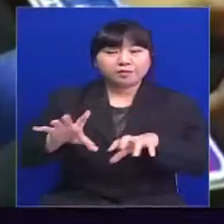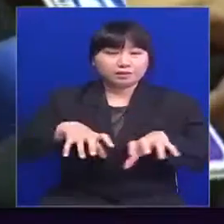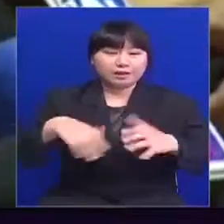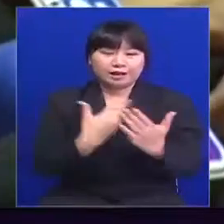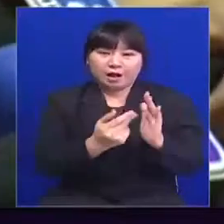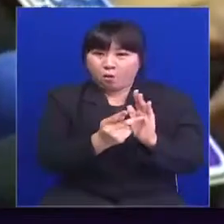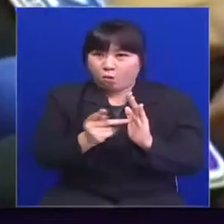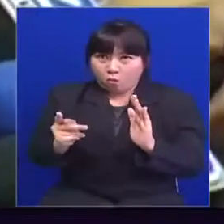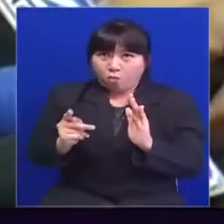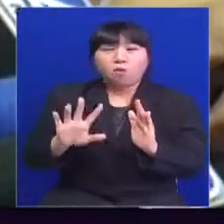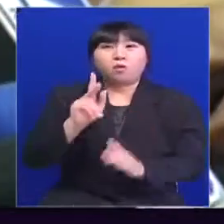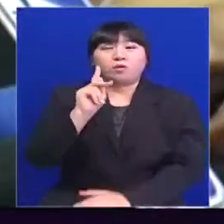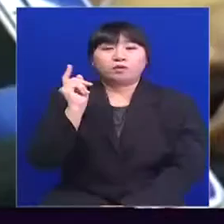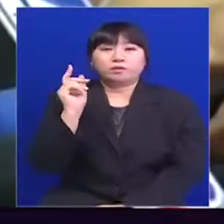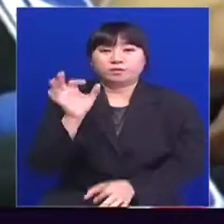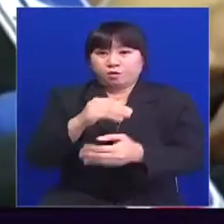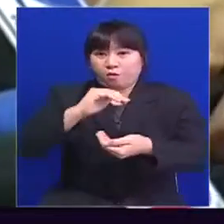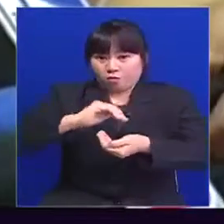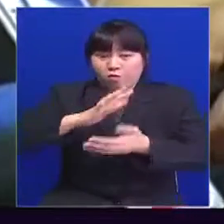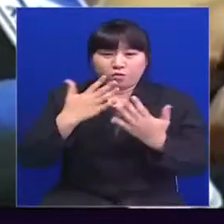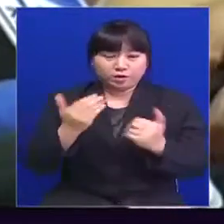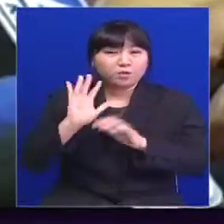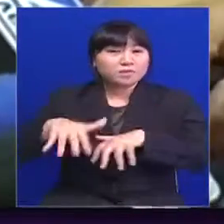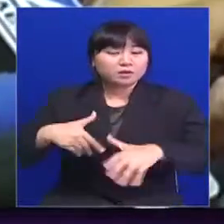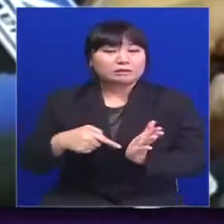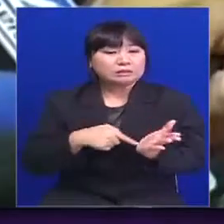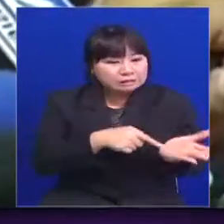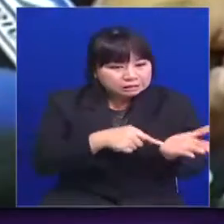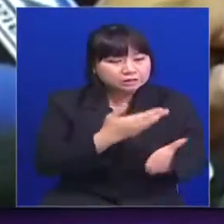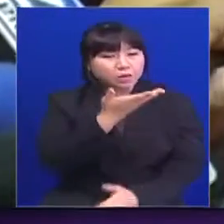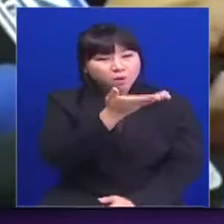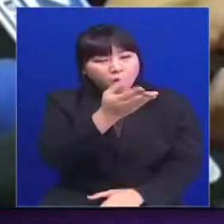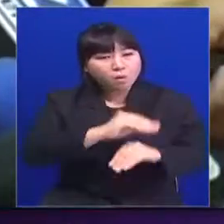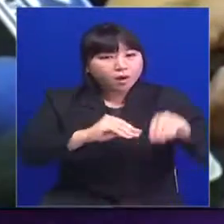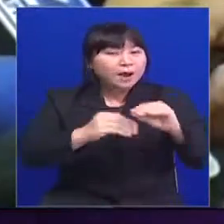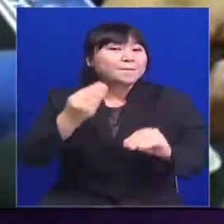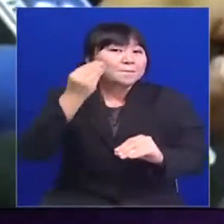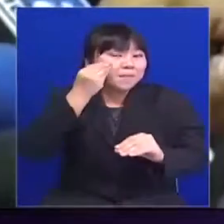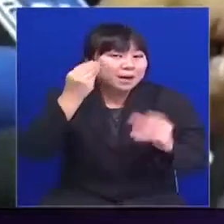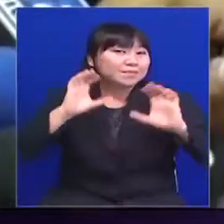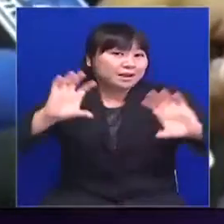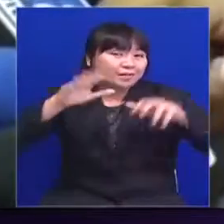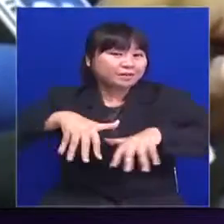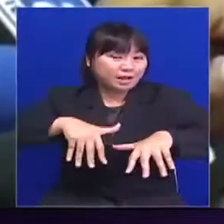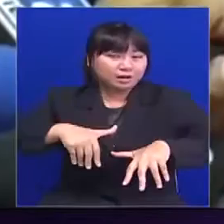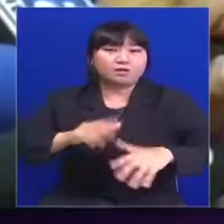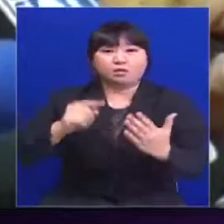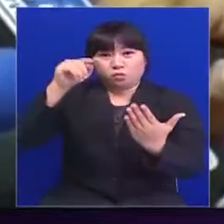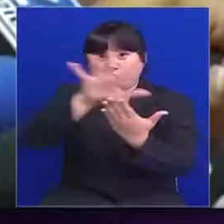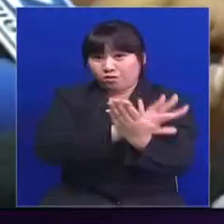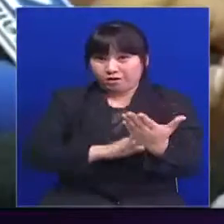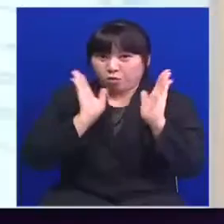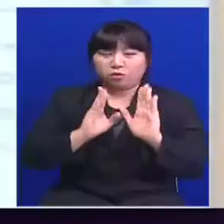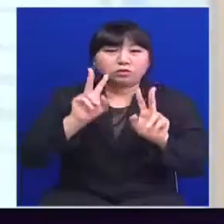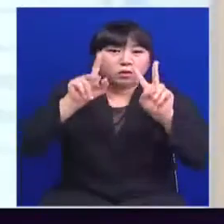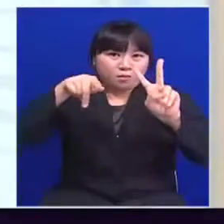ชื่อทอส.เปิดเผยว่าวันนี้มีประชาชนยื่นขอสินเชื่อโครงการบ้านประชารัฐผ่านทอส.ทั่วประเทศรวมกว่า 2,000 ร